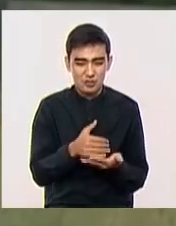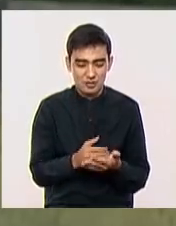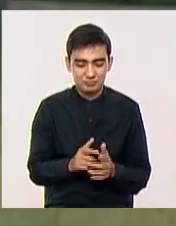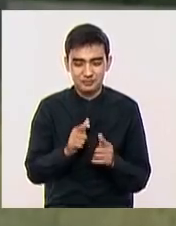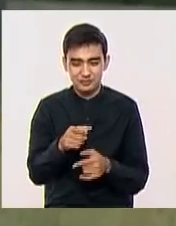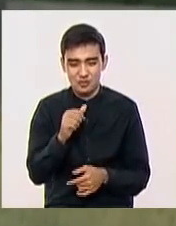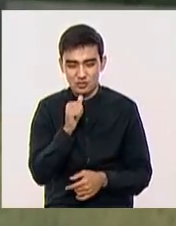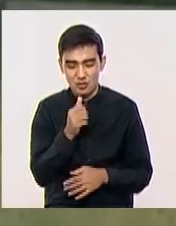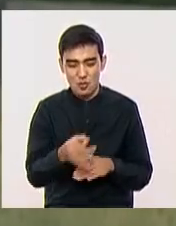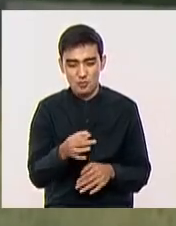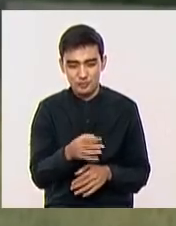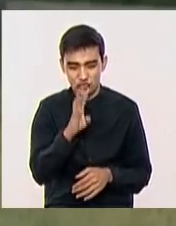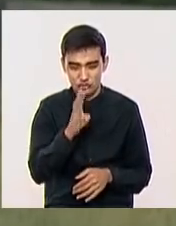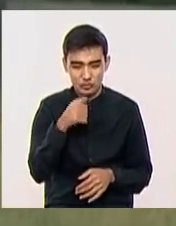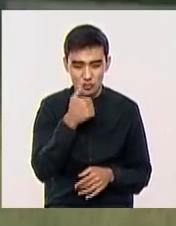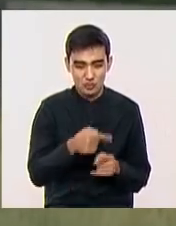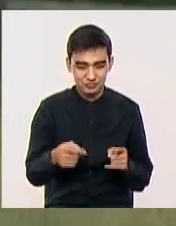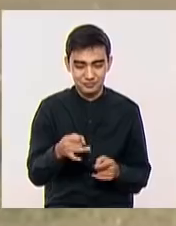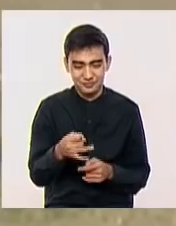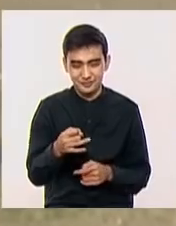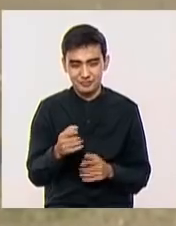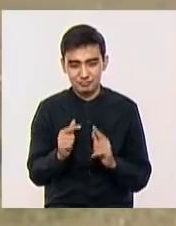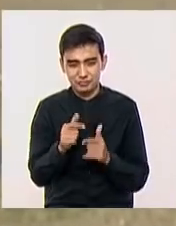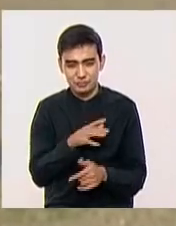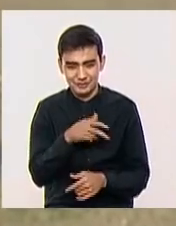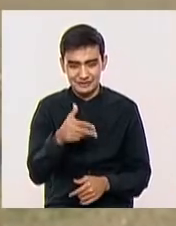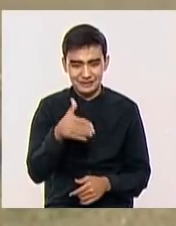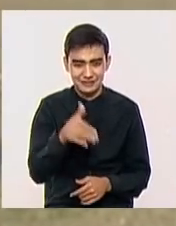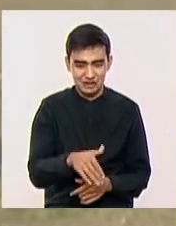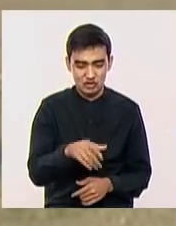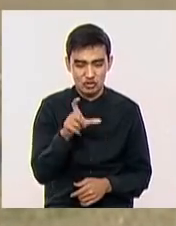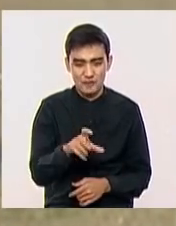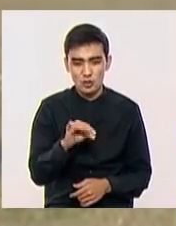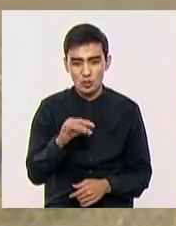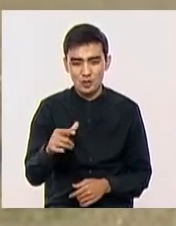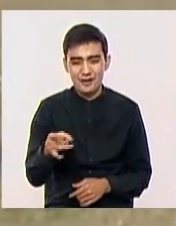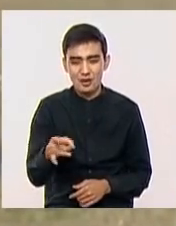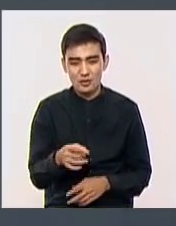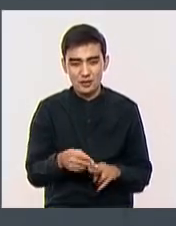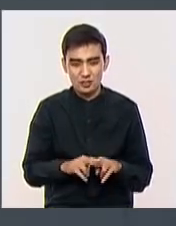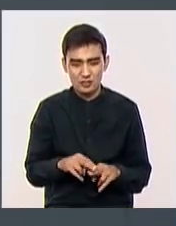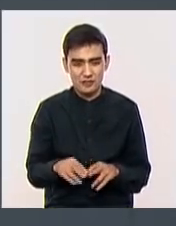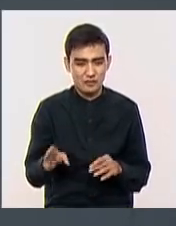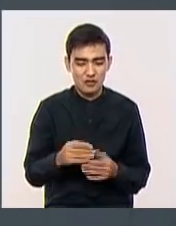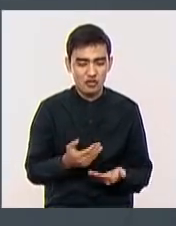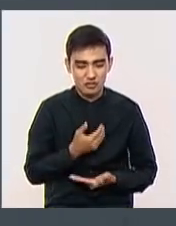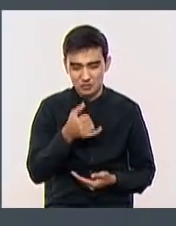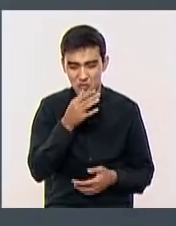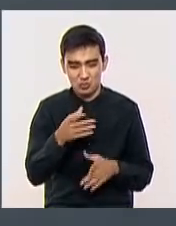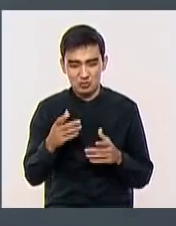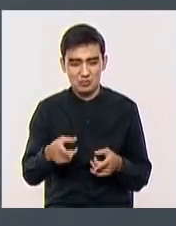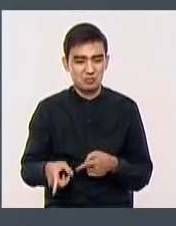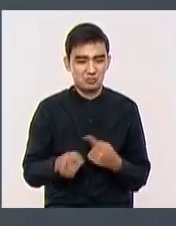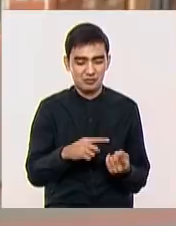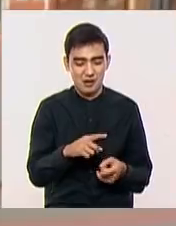В Костанайскую область за 4 года прибыли около 3000 человек из южных регионов, но прижились далеко не все. А те, кто все